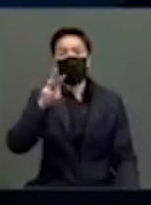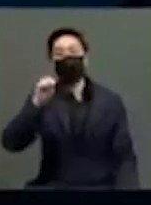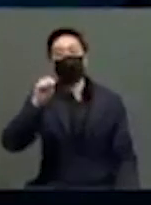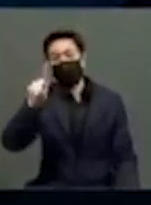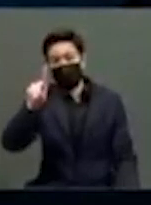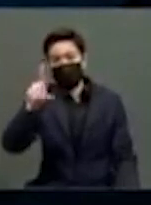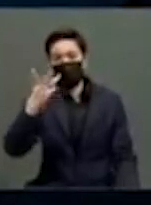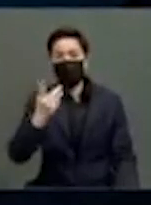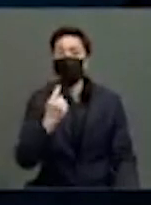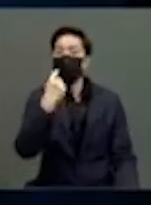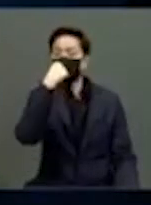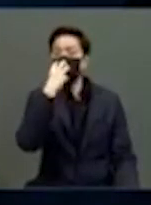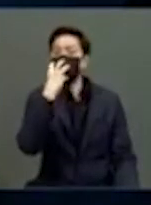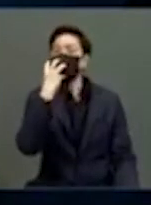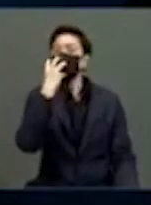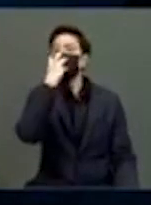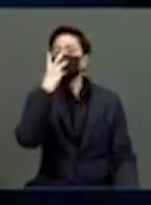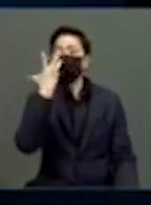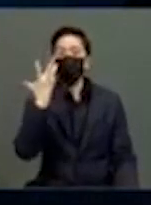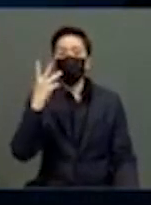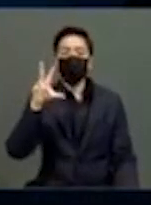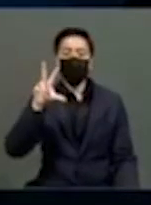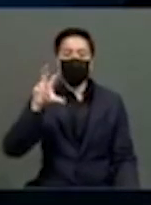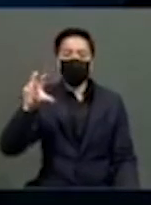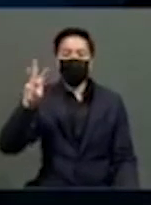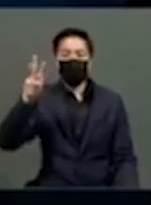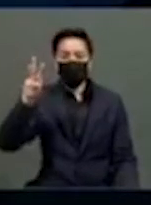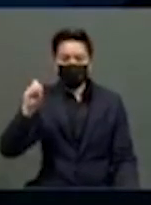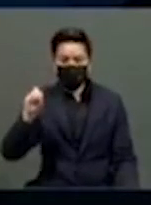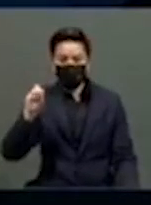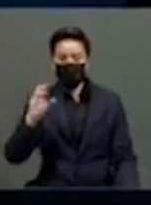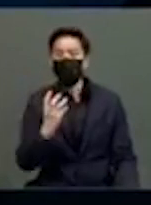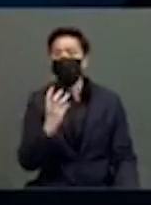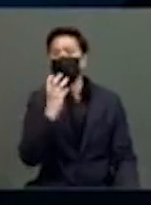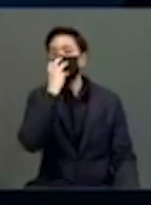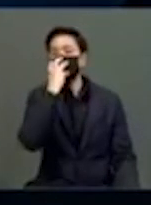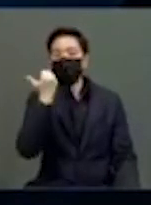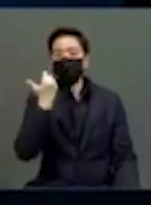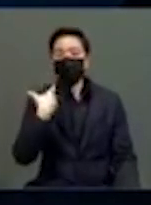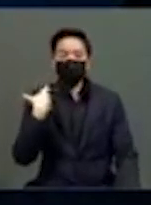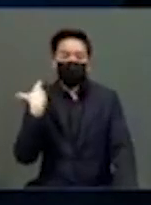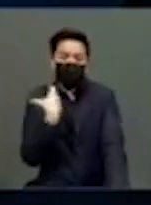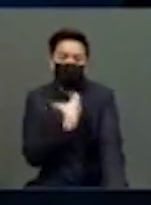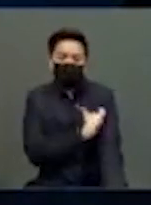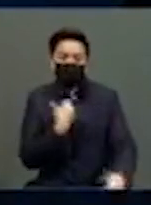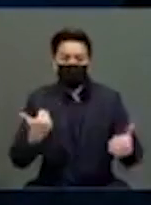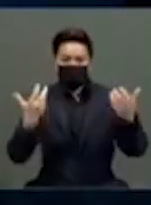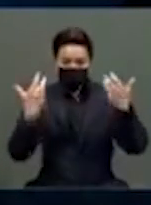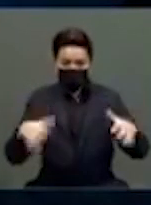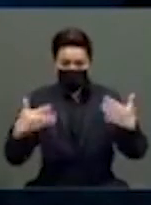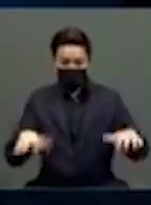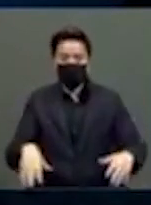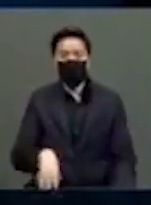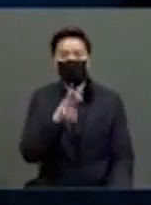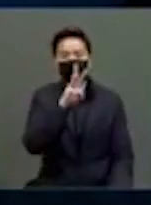1261กรายใส่ท่อช่วยหายใจ360นะครับการฉีดวัคซีนก็จีบไปแล้ว 6